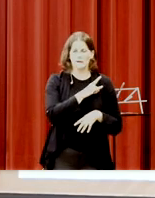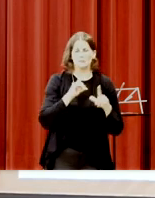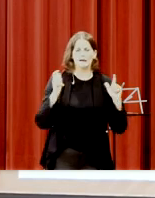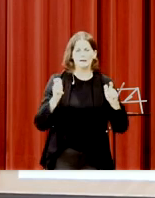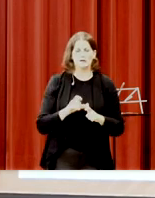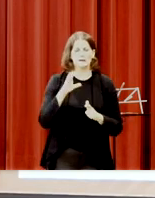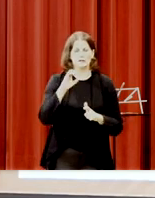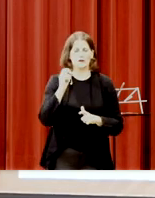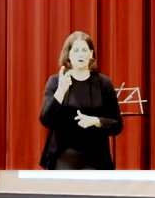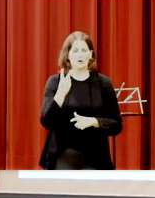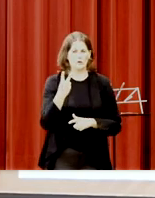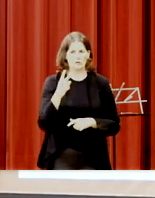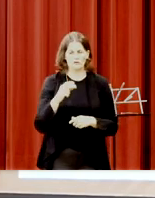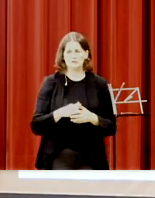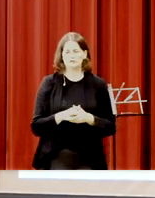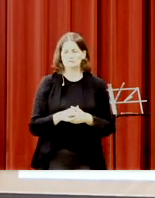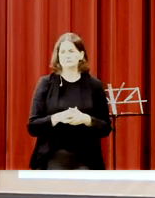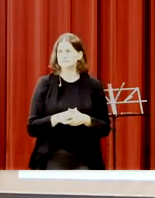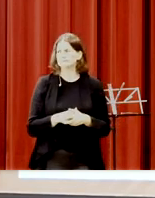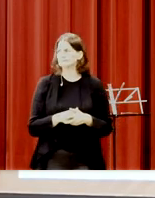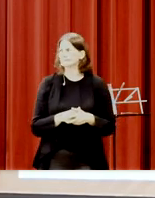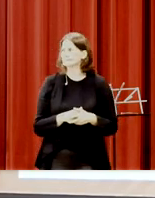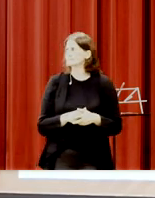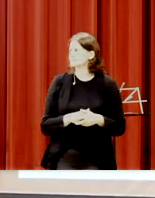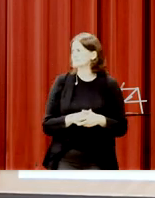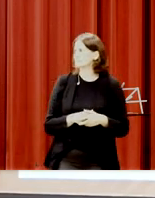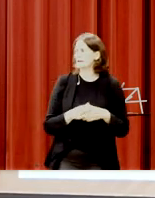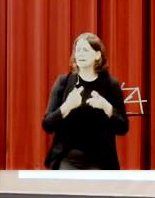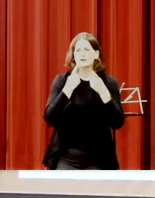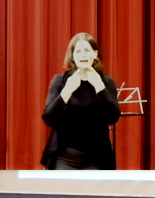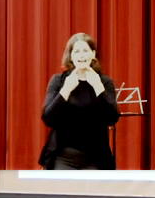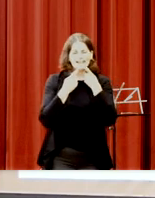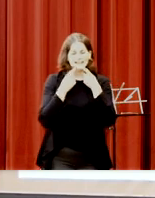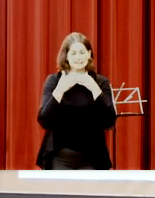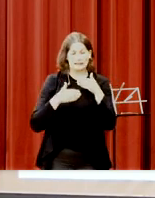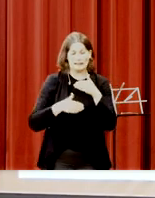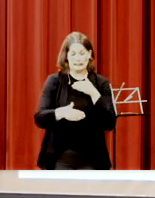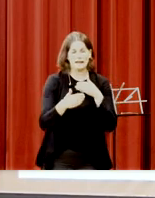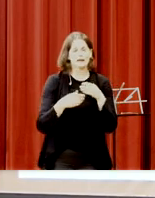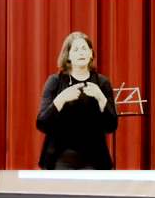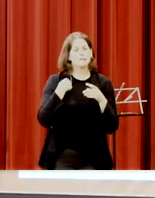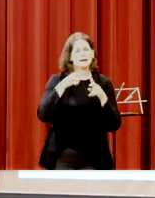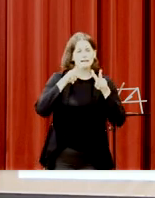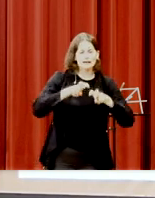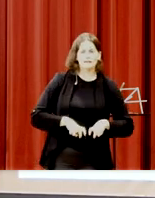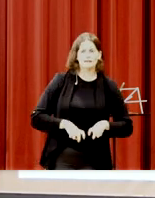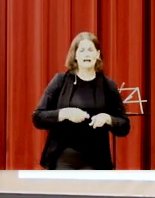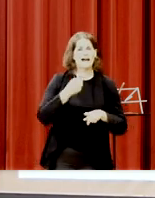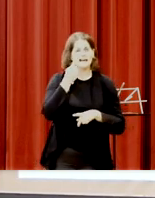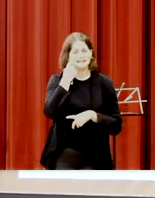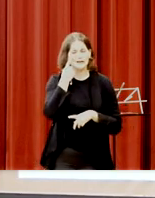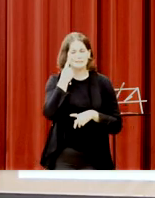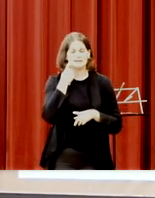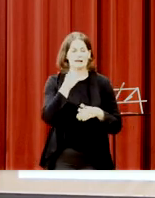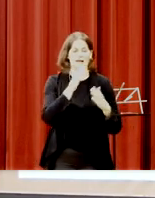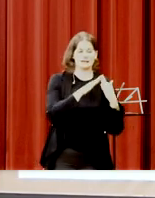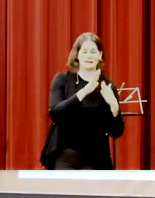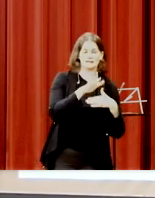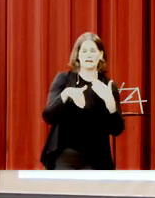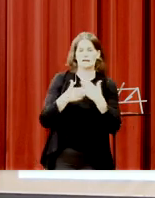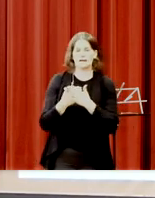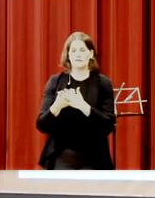desplaçament des de casa fins al lloc de la feina o des de casa fins al lloc d'estudi, que és on, el lloc on més emetis CO2 de tota la,